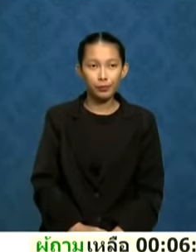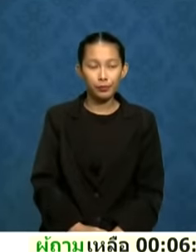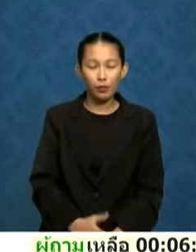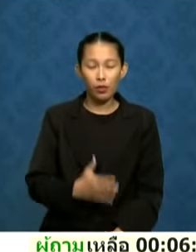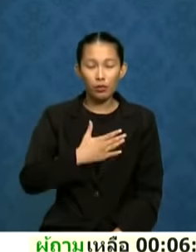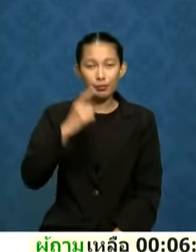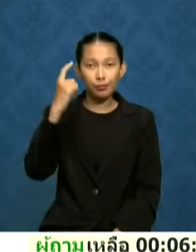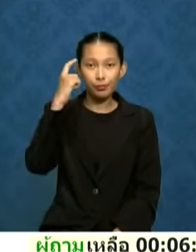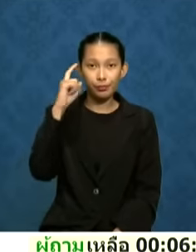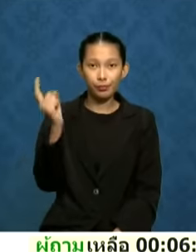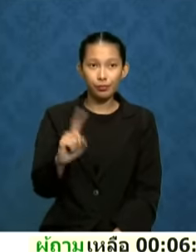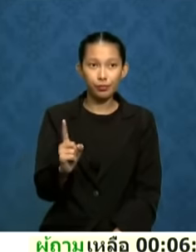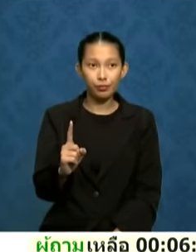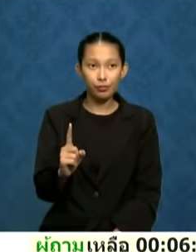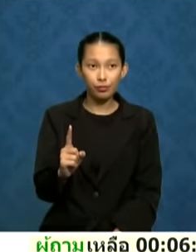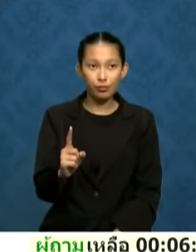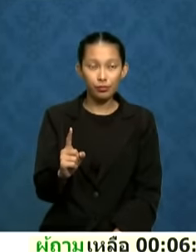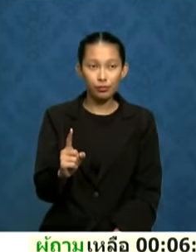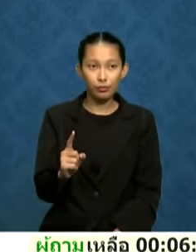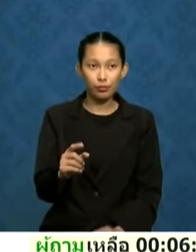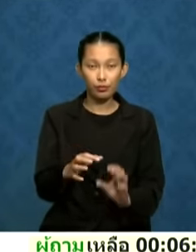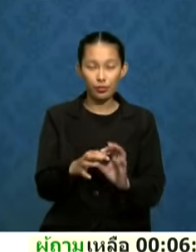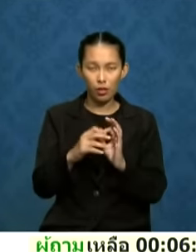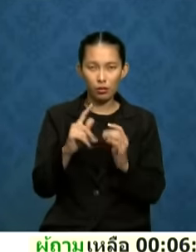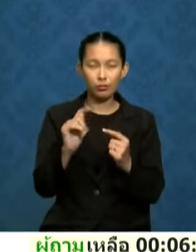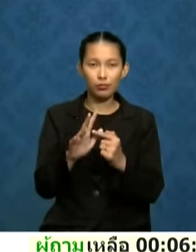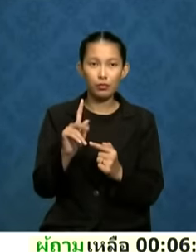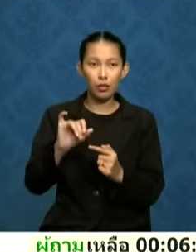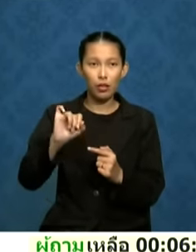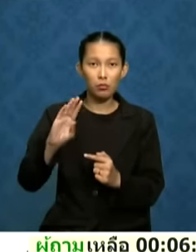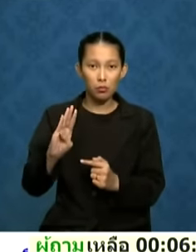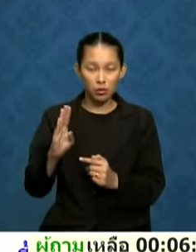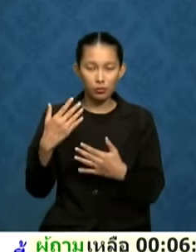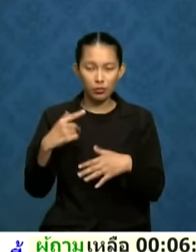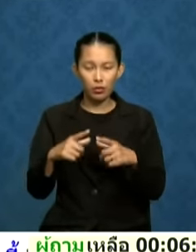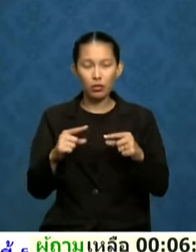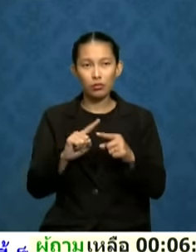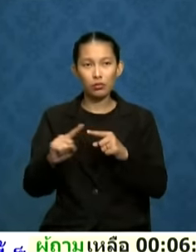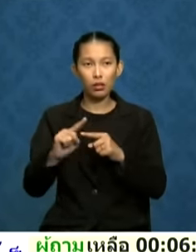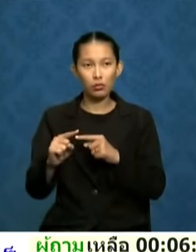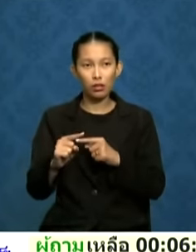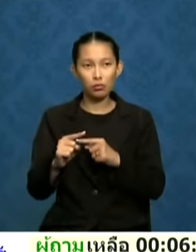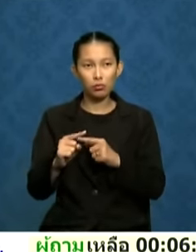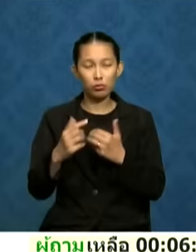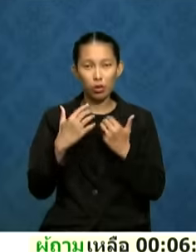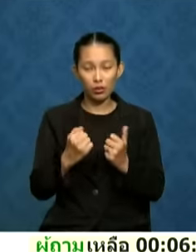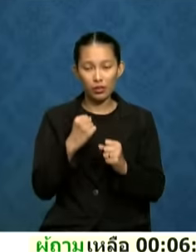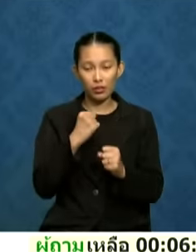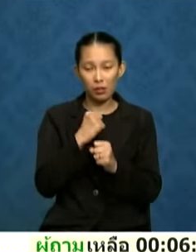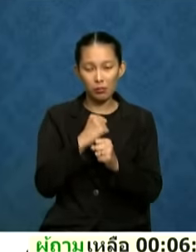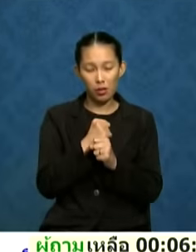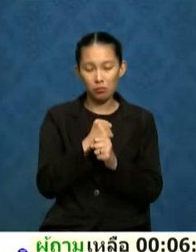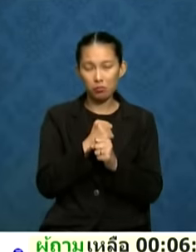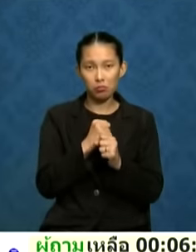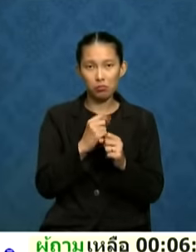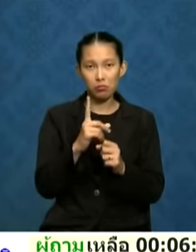ผมคิดว่า การที่พูดถึงเรื่องตากใบ และกับเรื่องคดีที่ไม่ถึงยไม่สามารถดำเนินการได